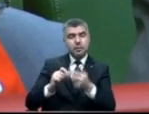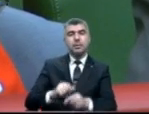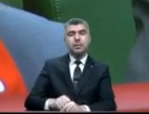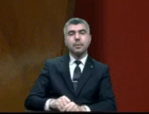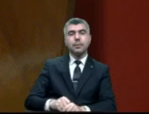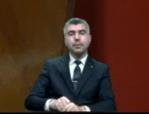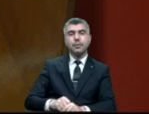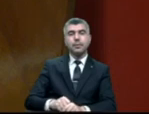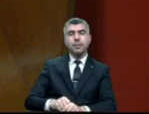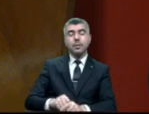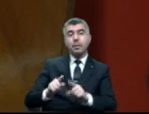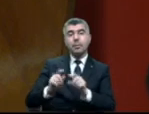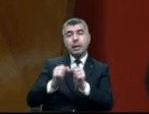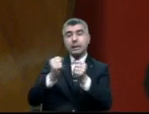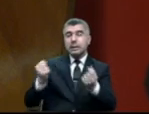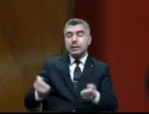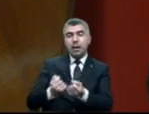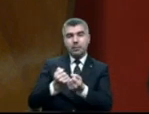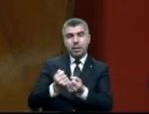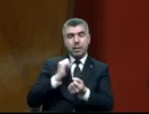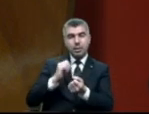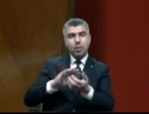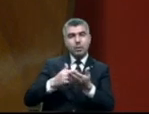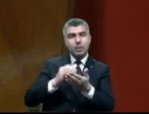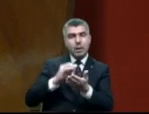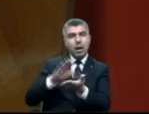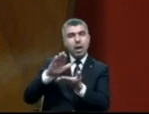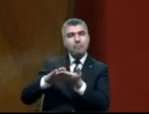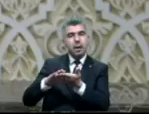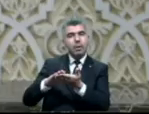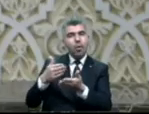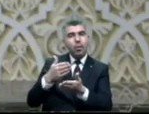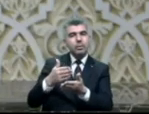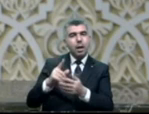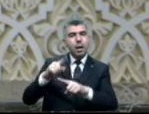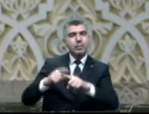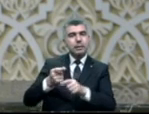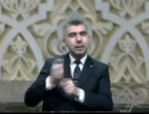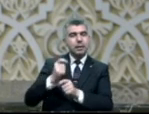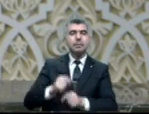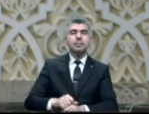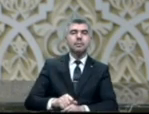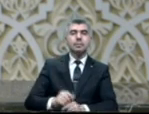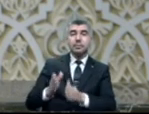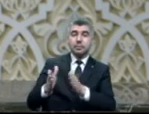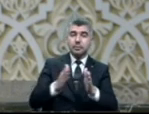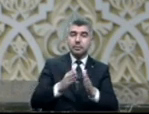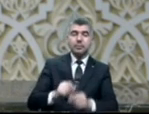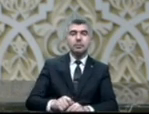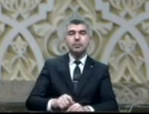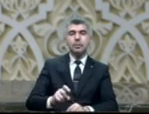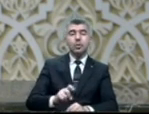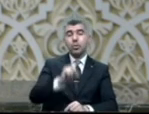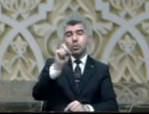وكذلك تنميه ديال القطاع ديال التربيه. شكرا الحياة. شكرا السيد الوزير، شكرا، انتهى الوقت. اذا